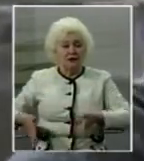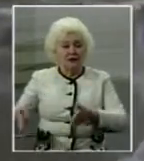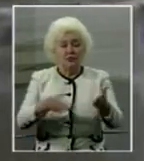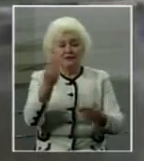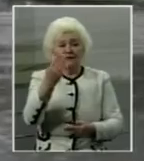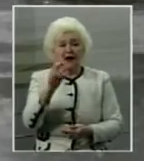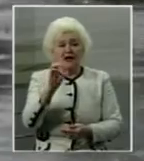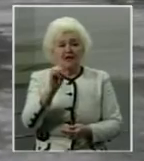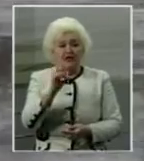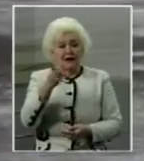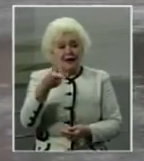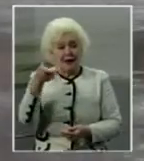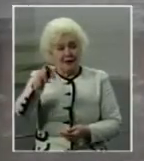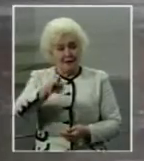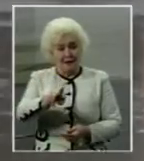Шенгелія.